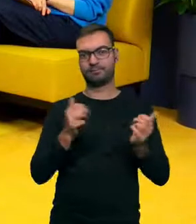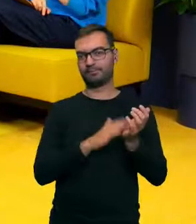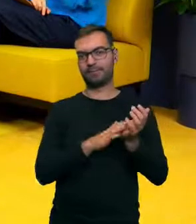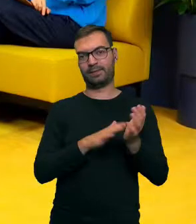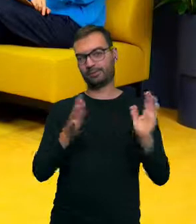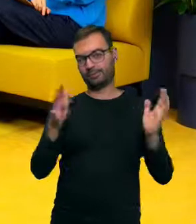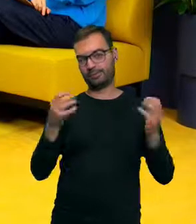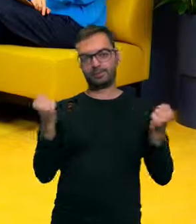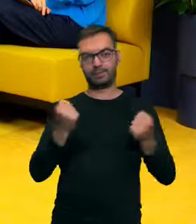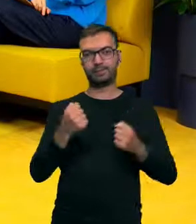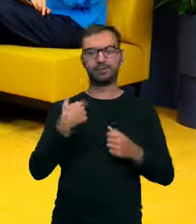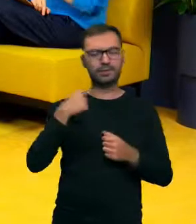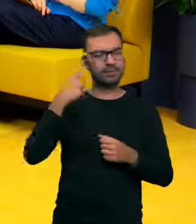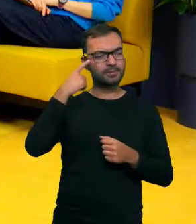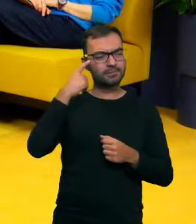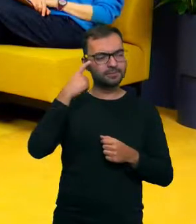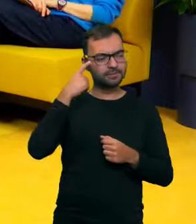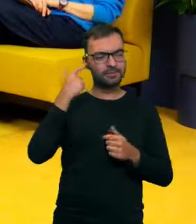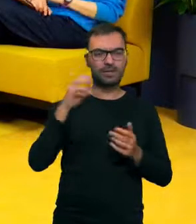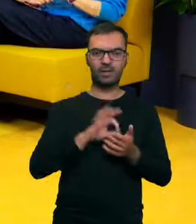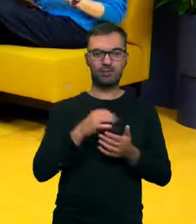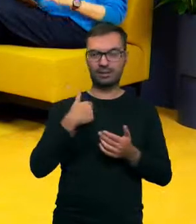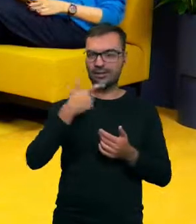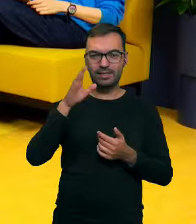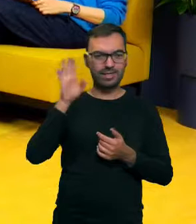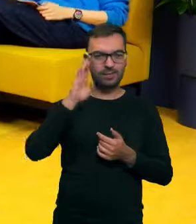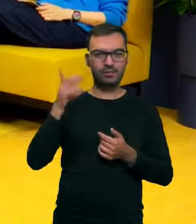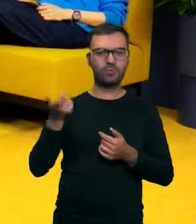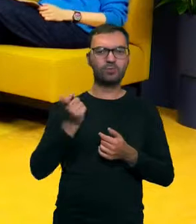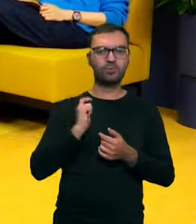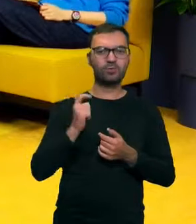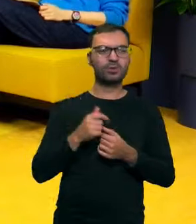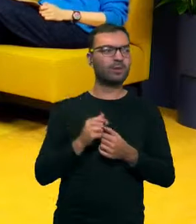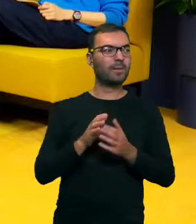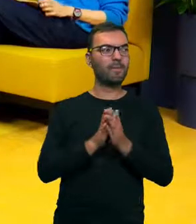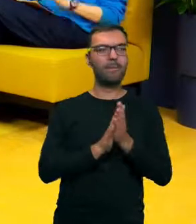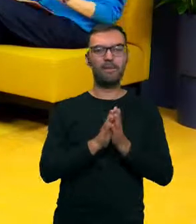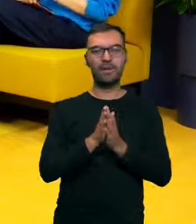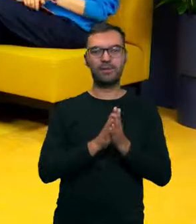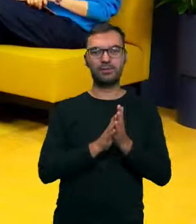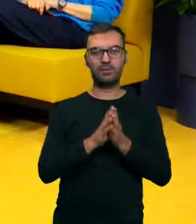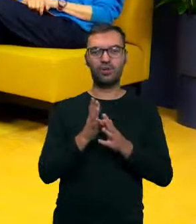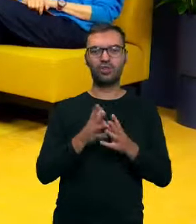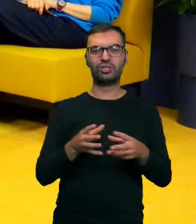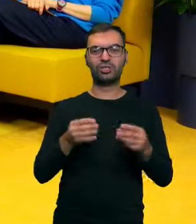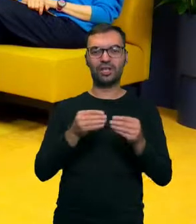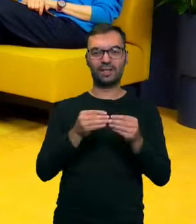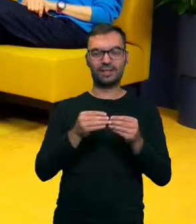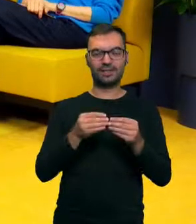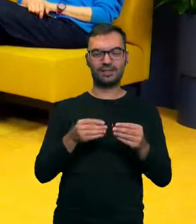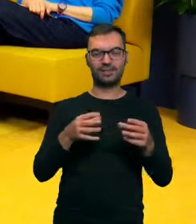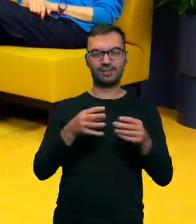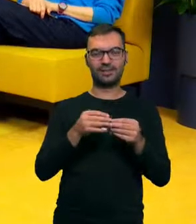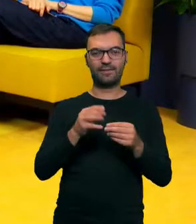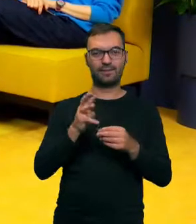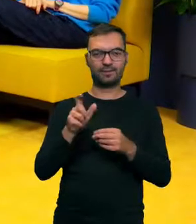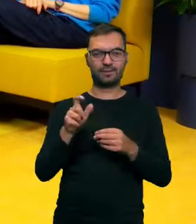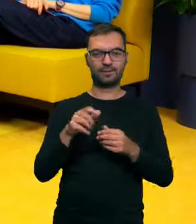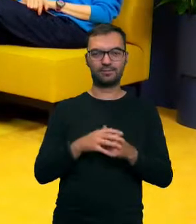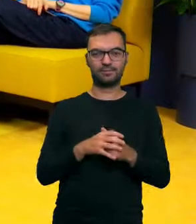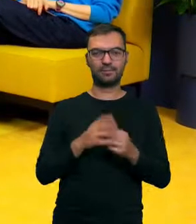pochwały i tak sobie przypominam teraz, ja wprawdzie tego nie pamiętam, jak ktoś mi mówił o tym mydle na siateczce w